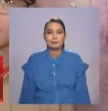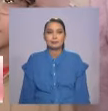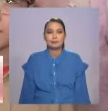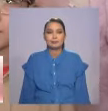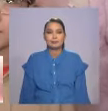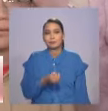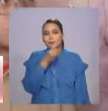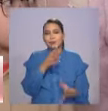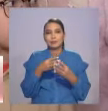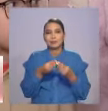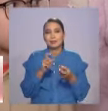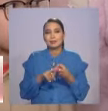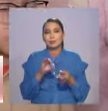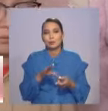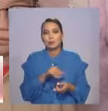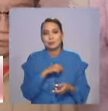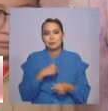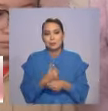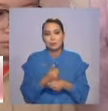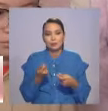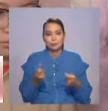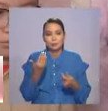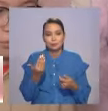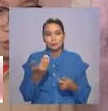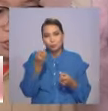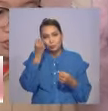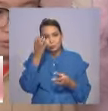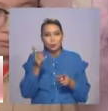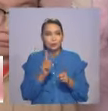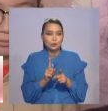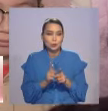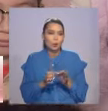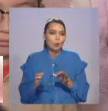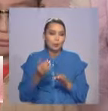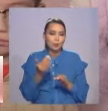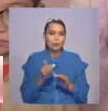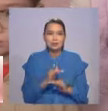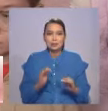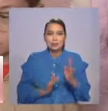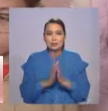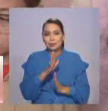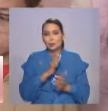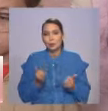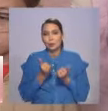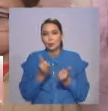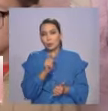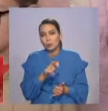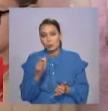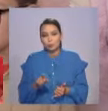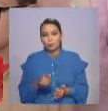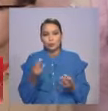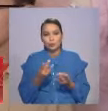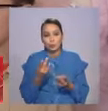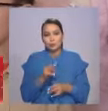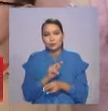Благополучие семейства зависит от его главы. Только так его члены будут расти во всех смыслах этого слова. Чтобы дети выросли достойными людьми, их нужно